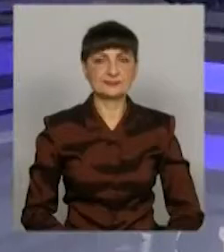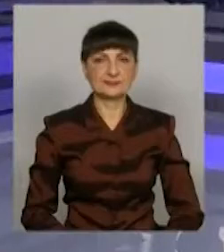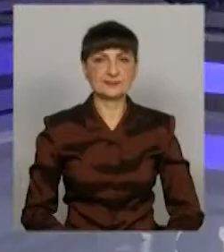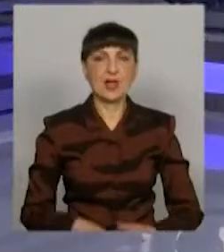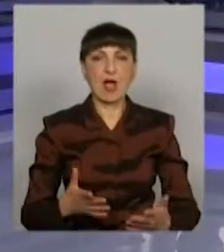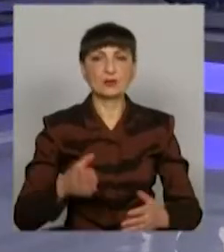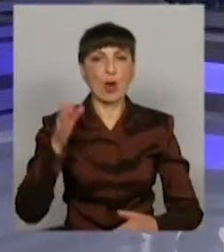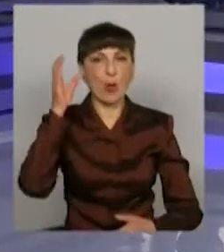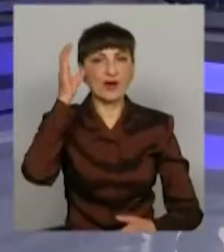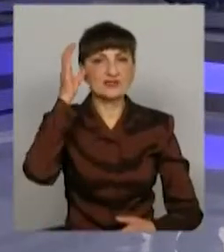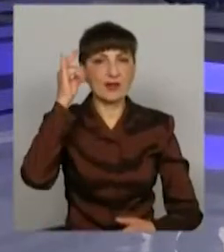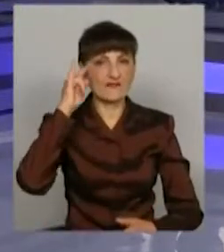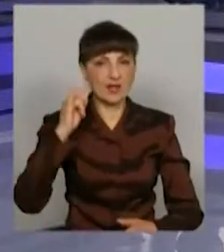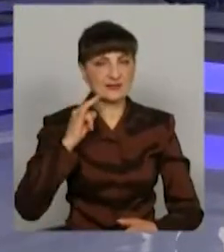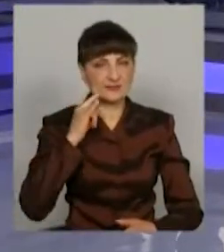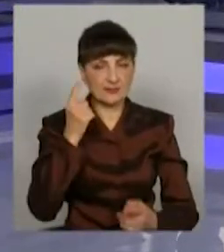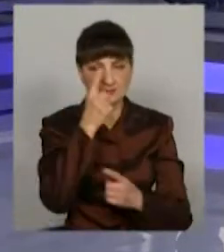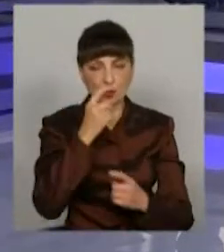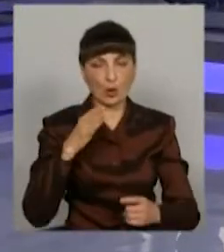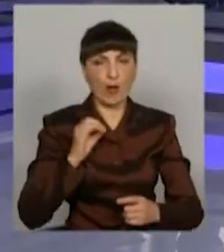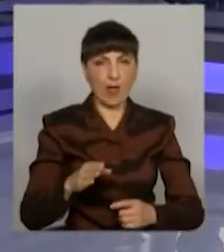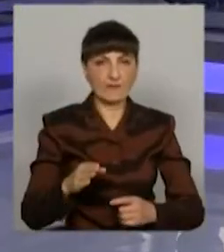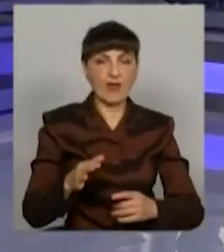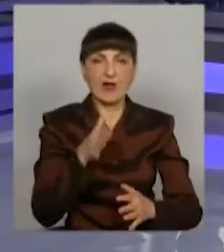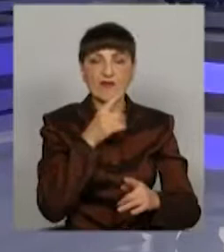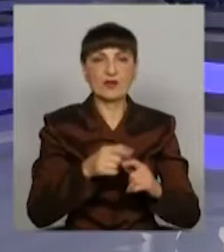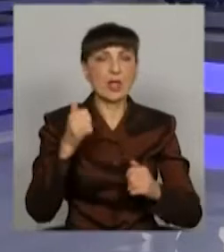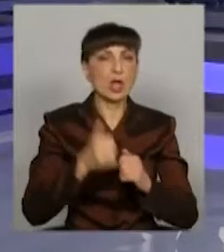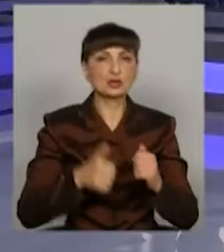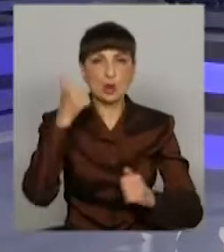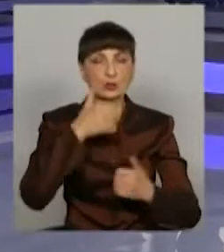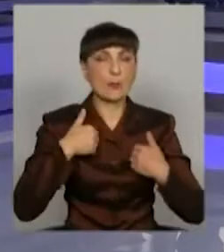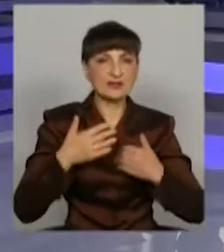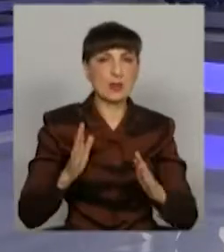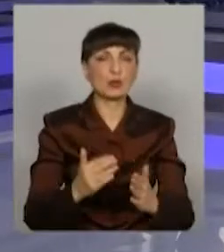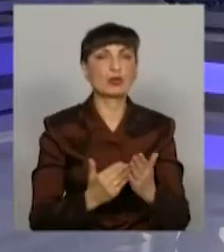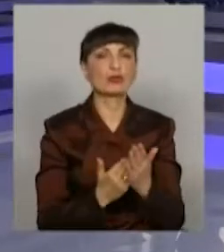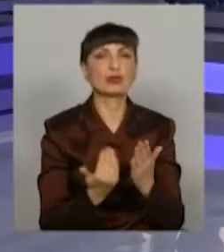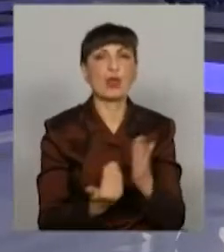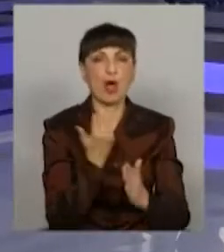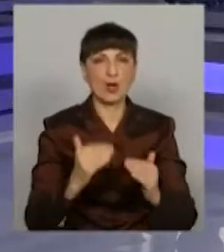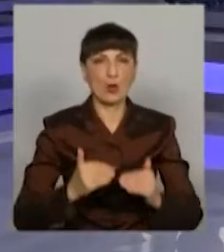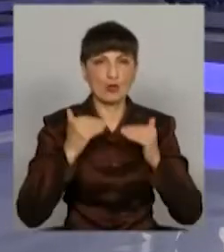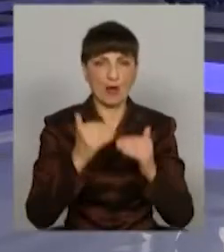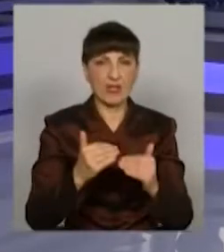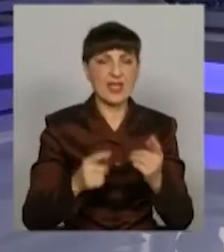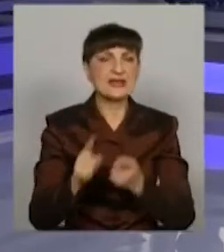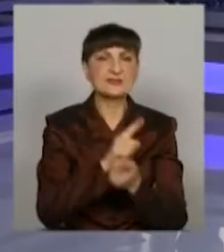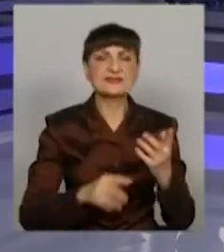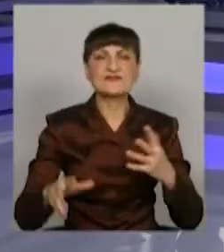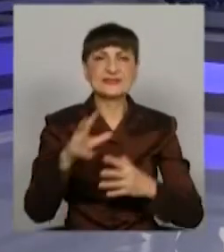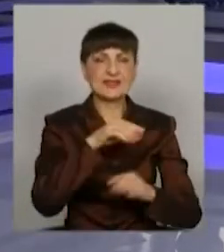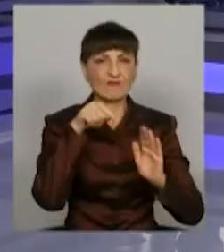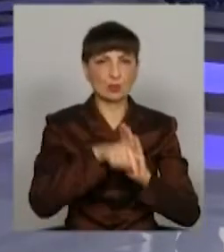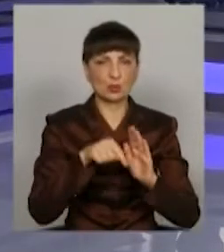А вот образование в Казахстане, как заявил Касым-Жомарт Токаев, во время ежегодного послания выйдет на новый уровень. Изменения коснутся всех уровней и